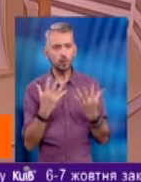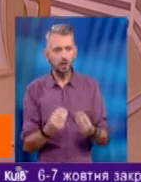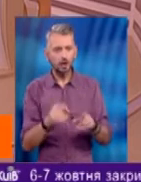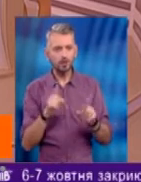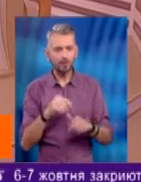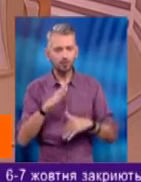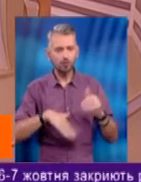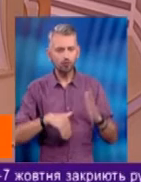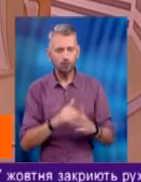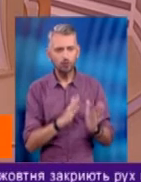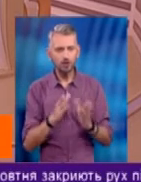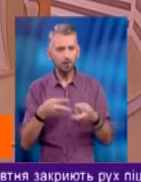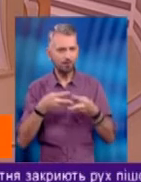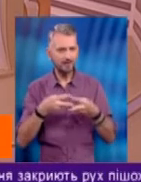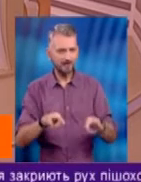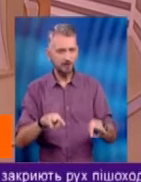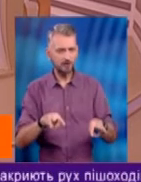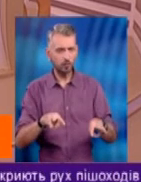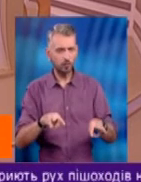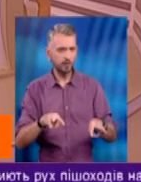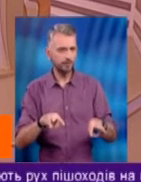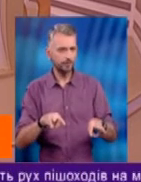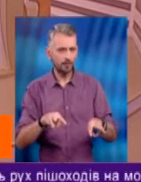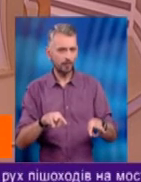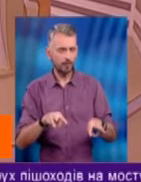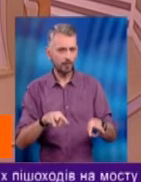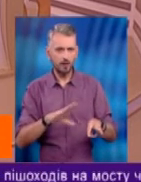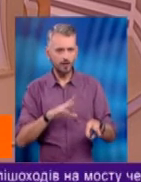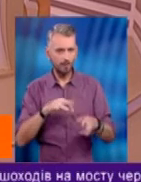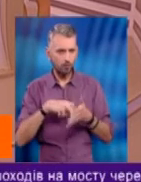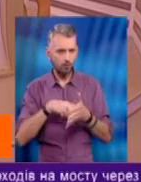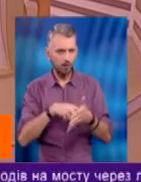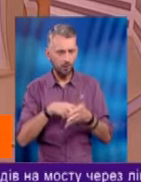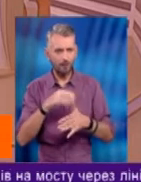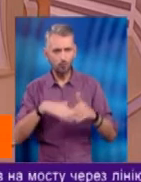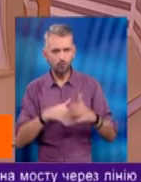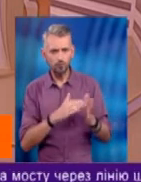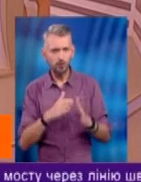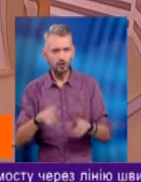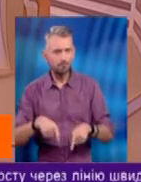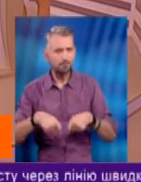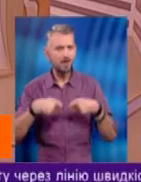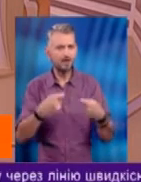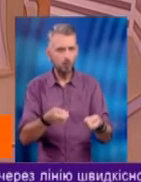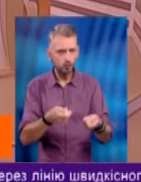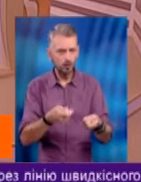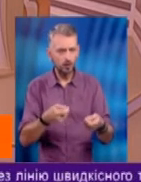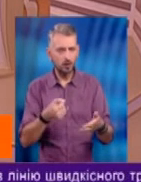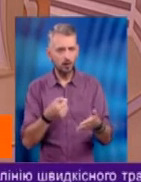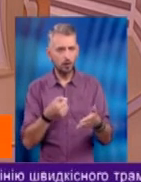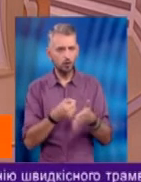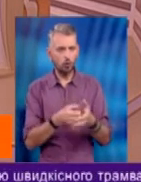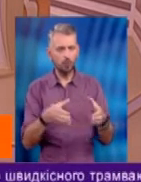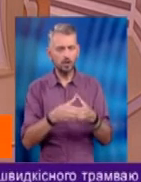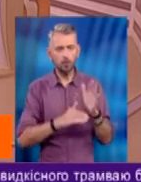навіть в ручному режимі міністерство не по переписці, а в ручному режимі передають до кабінету, до